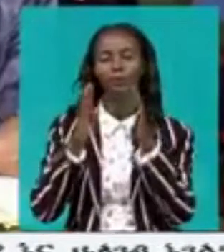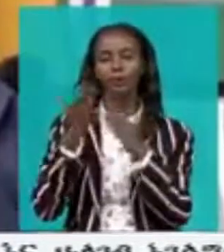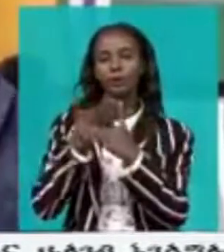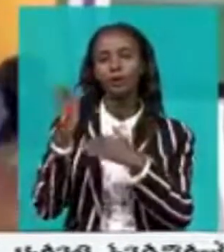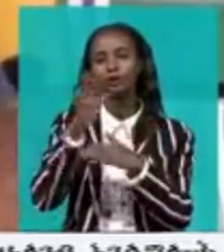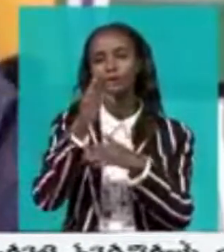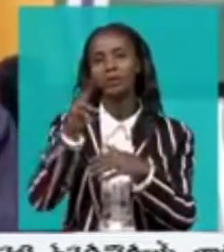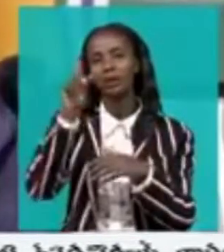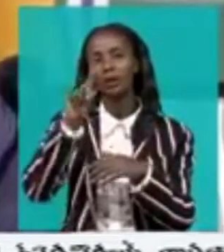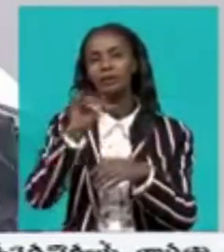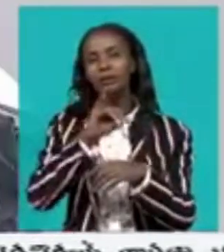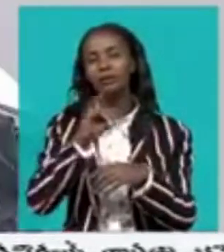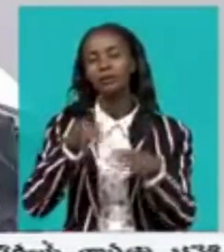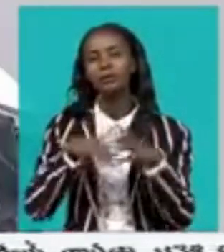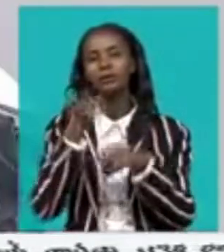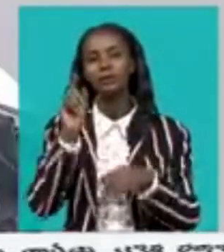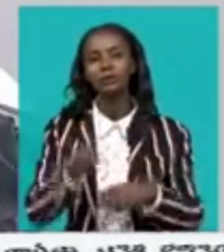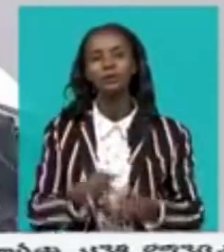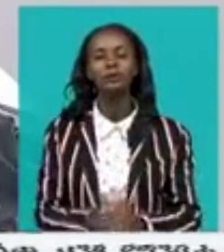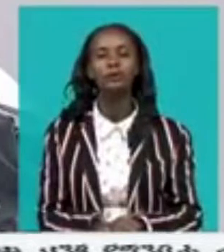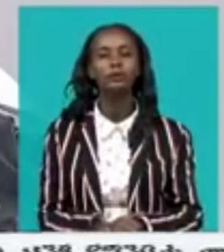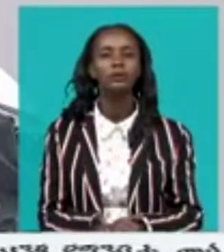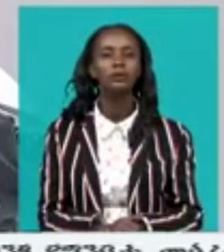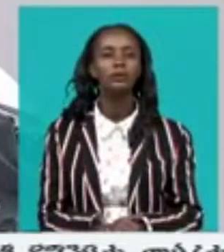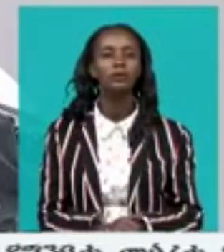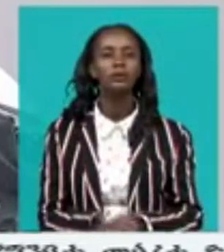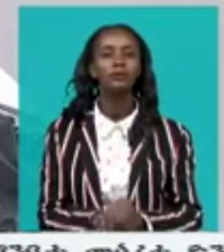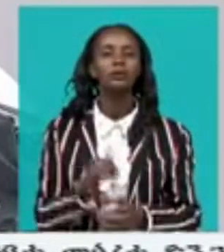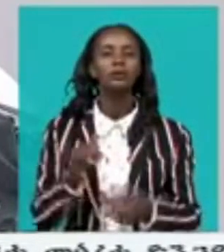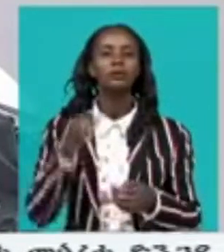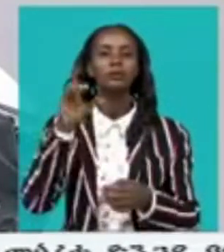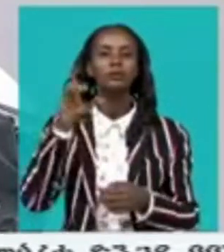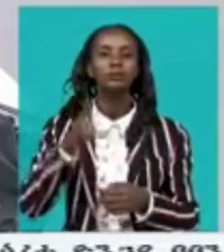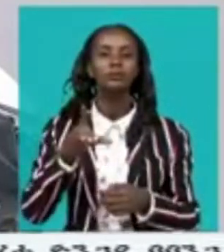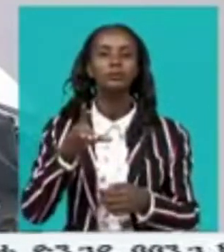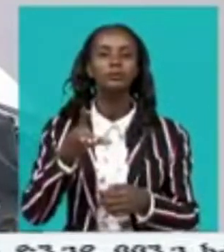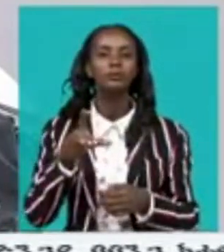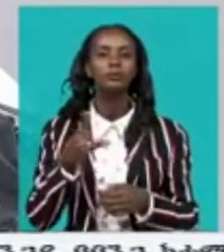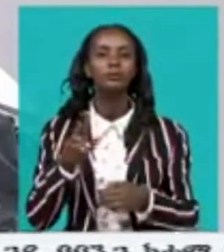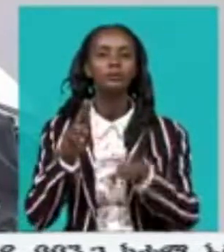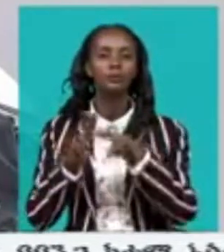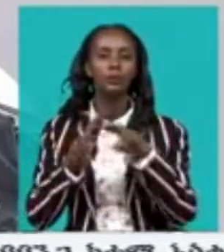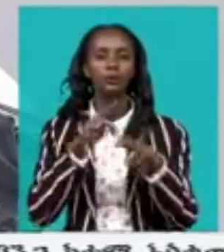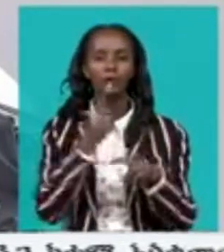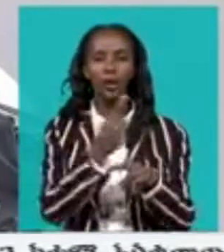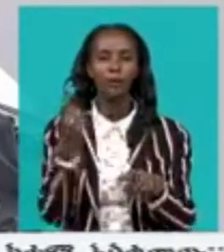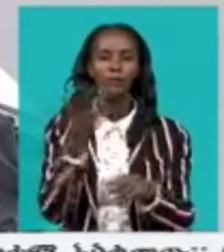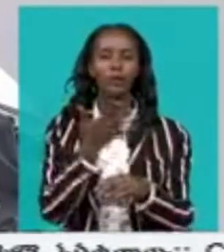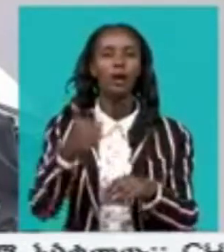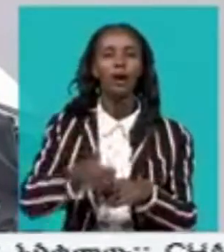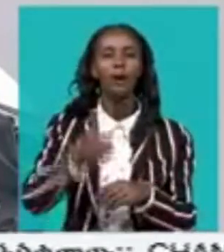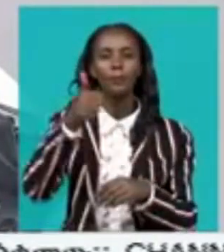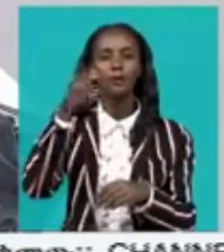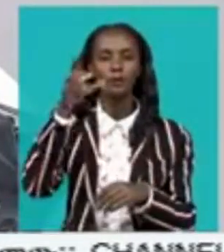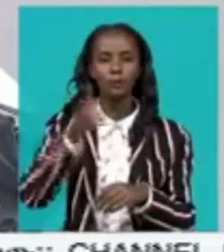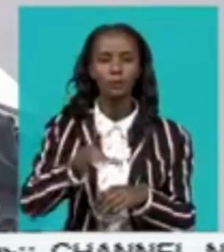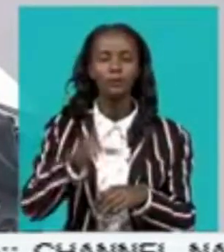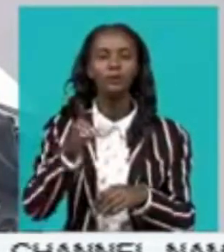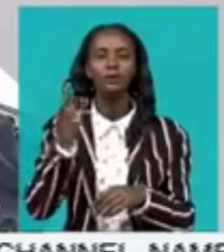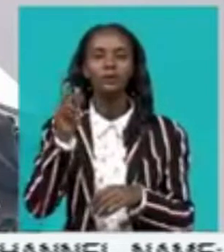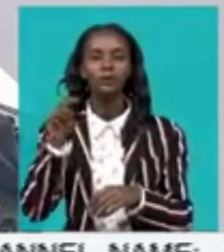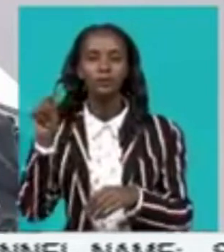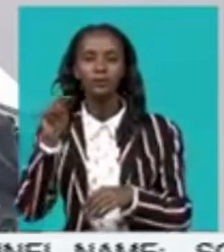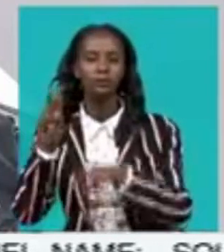ሊወጡ ይገባል ነው ያሉት። በወረዳም ደረጃ ሲወረድ በአቢ ኮሚቴ በቴክኒክ ኮሚቴም ቁጭ ብሎ እያንዳንዱ ነገር አቢ ኮሚቴ ምን ይስራ፣ ቴክኒክ ኮሚቴ ምን